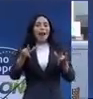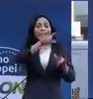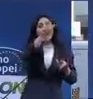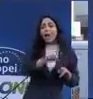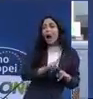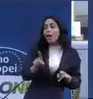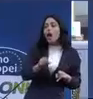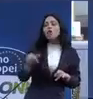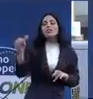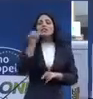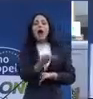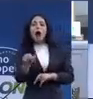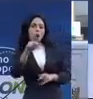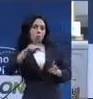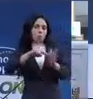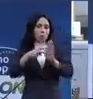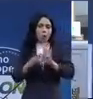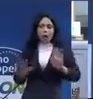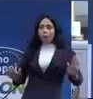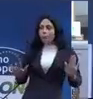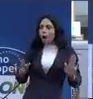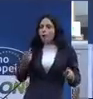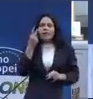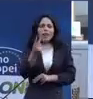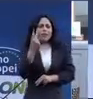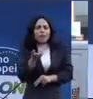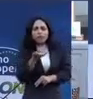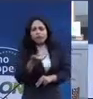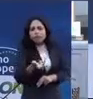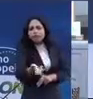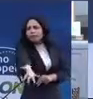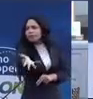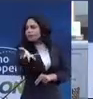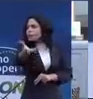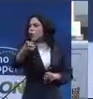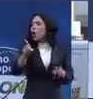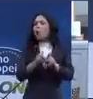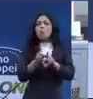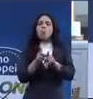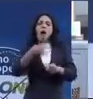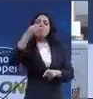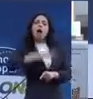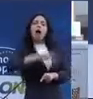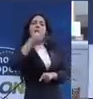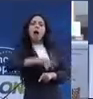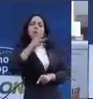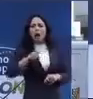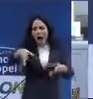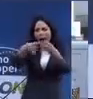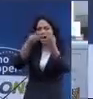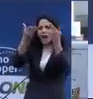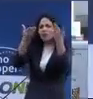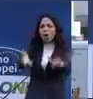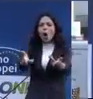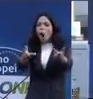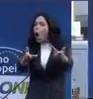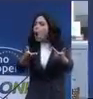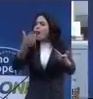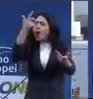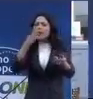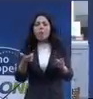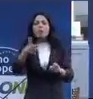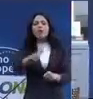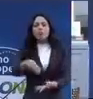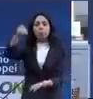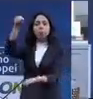Stalin Eh quanti ne dovremo fare quanti tol Show Ma hai ragione ma sai che c'è che sta